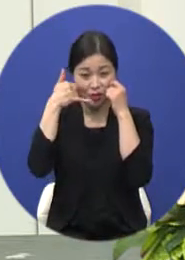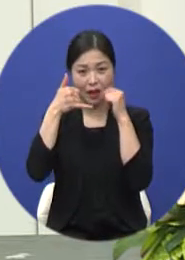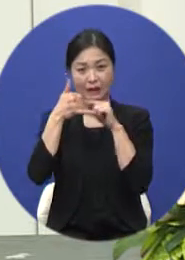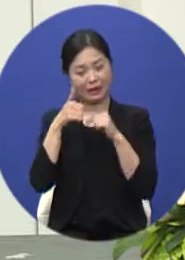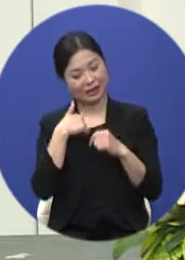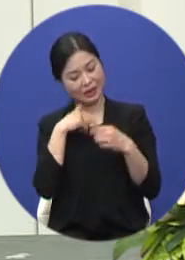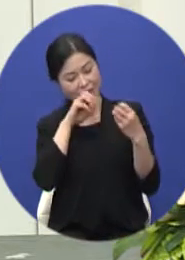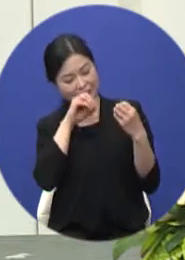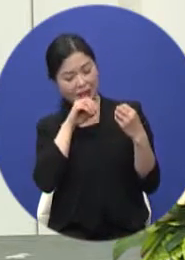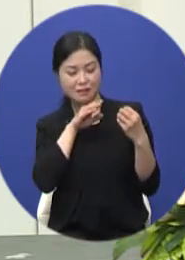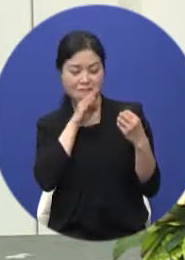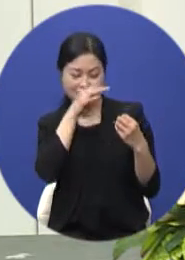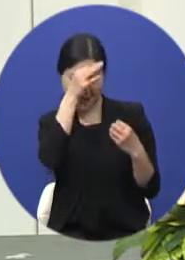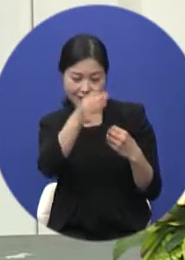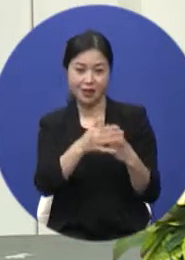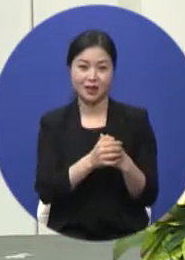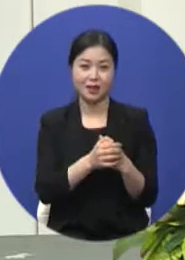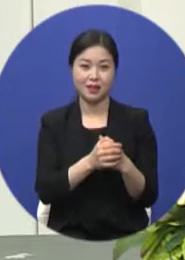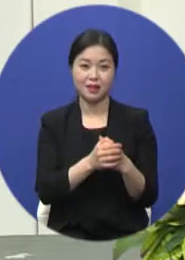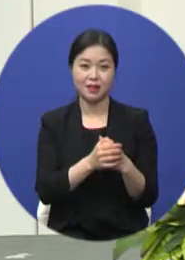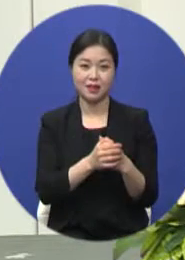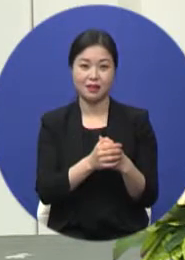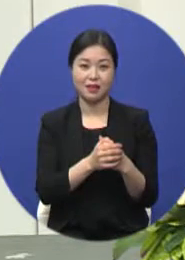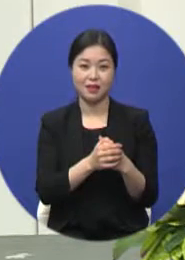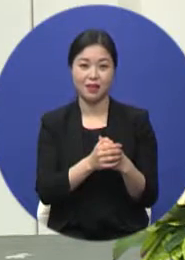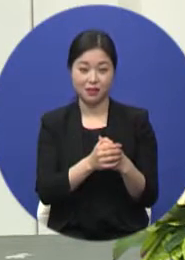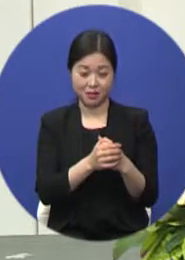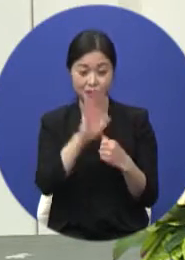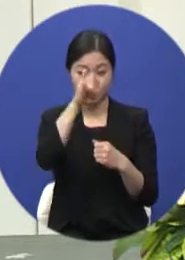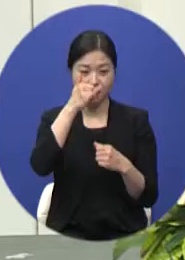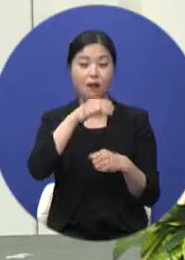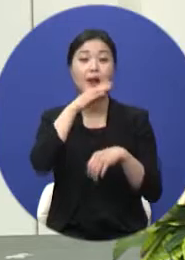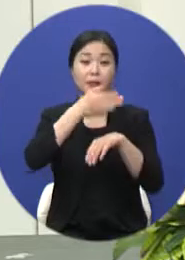참 송구스럽지만 그래도 고민 전화를 해주셔서 너무